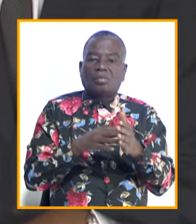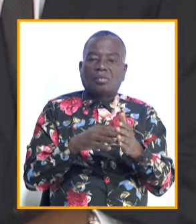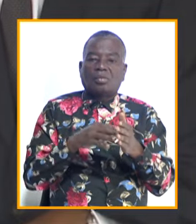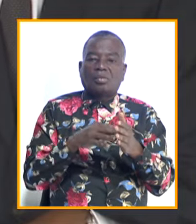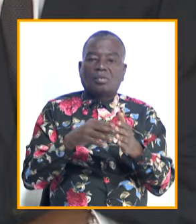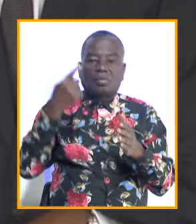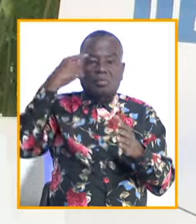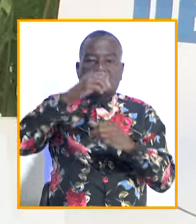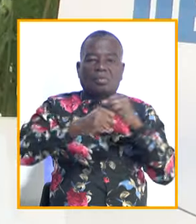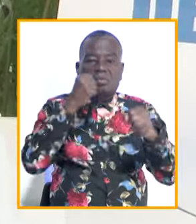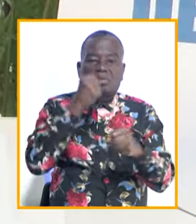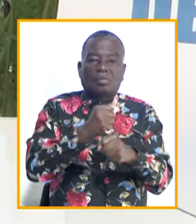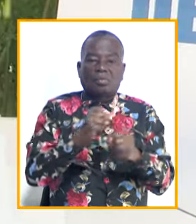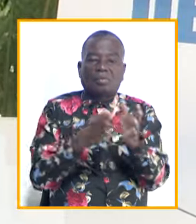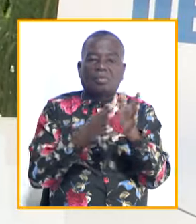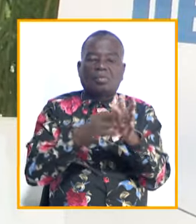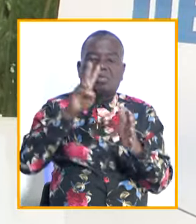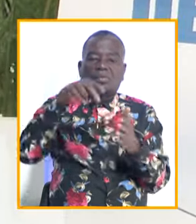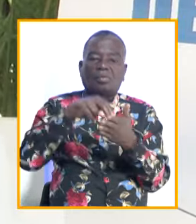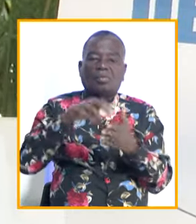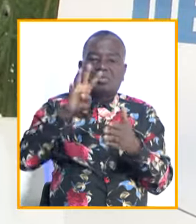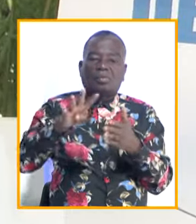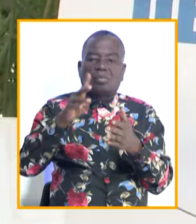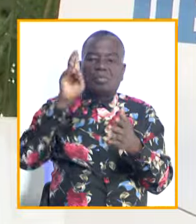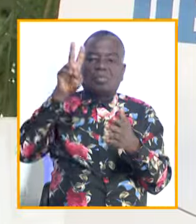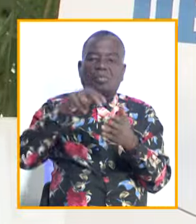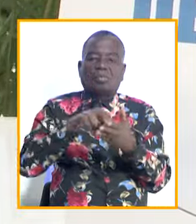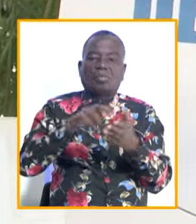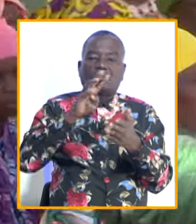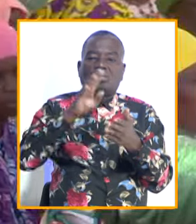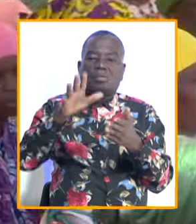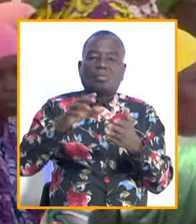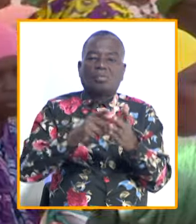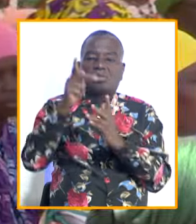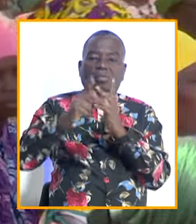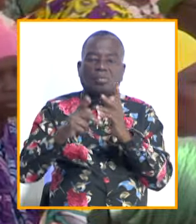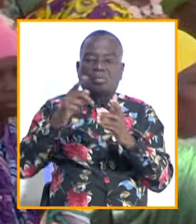Ainsi, pour l'année scolaire 2024-2025, ce programme comprend